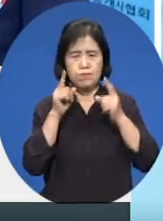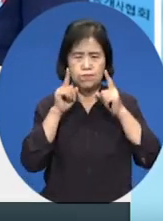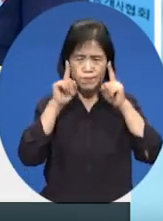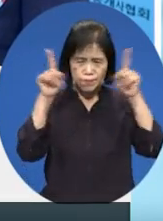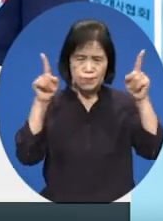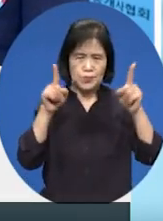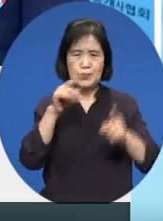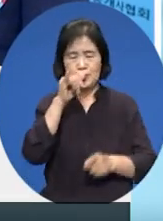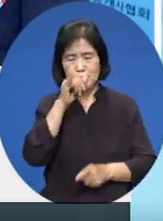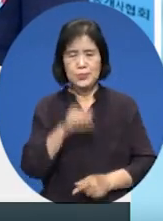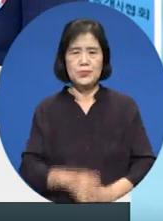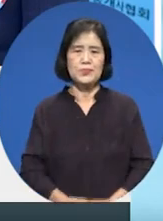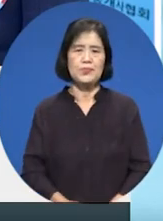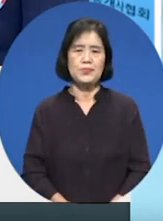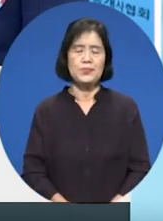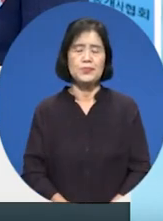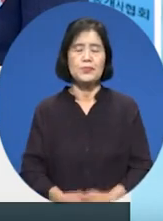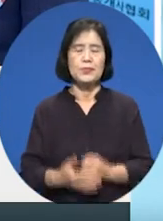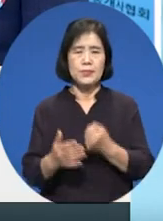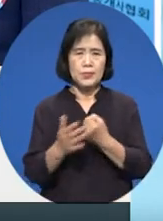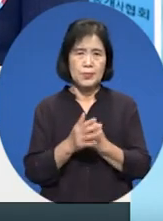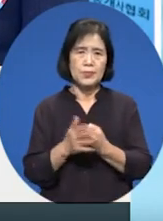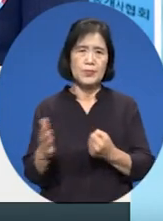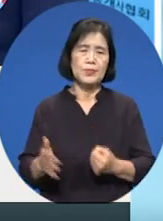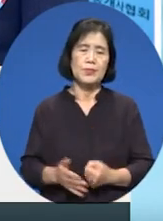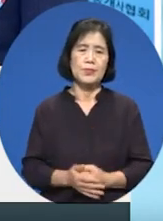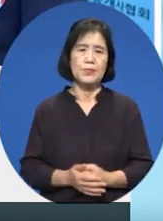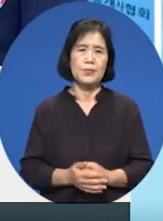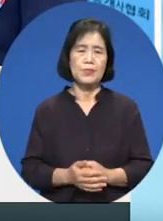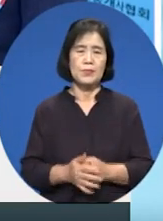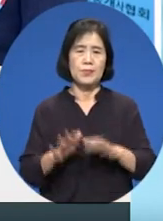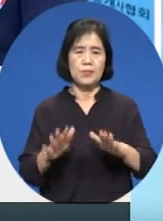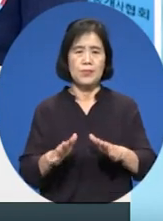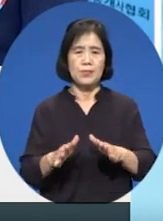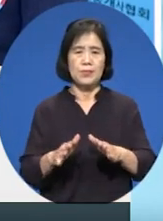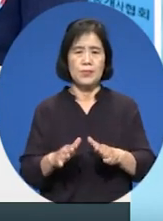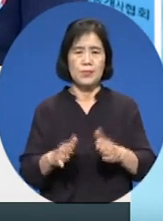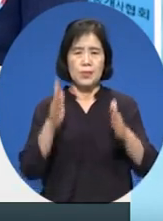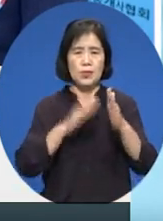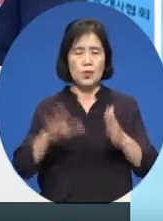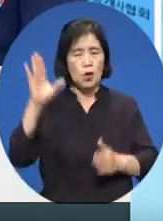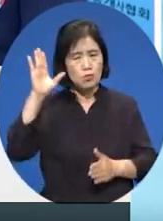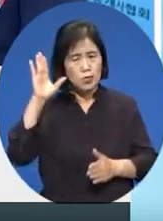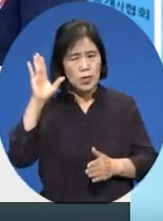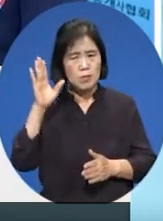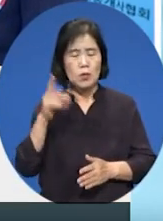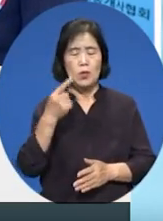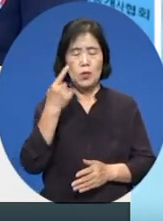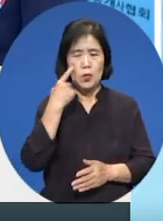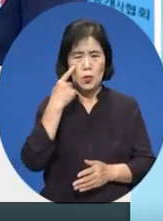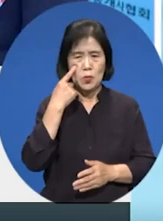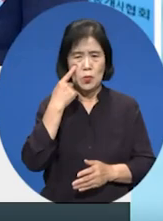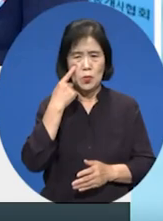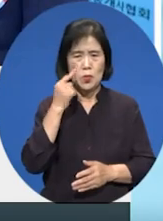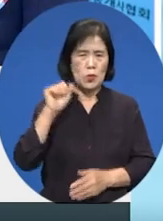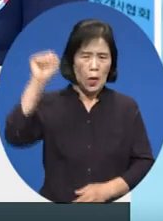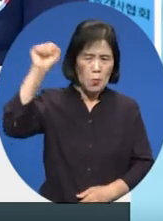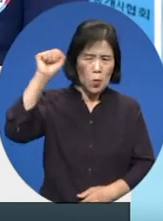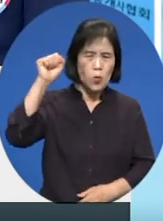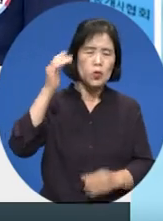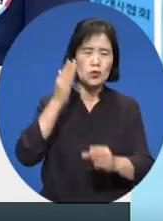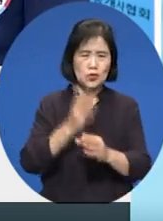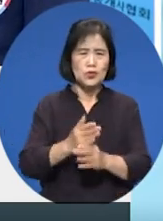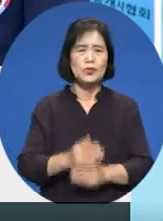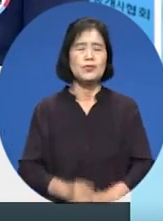왔습니다. 그렇다면 조금 더 이번에 이제 청문회는 한번 했는데 그 앞에서 데모도 많이 하시고 하는데 조금